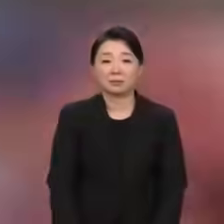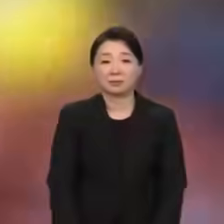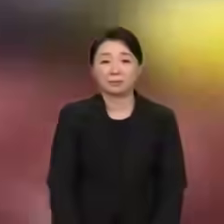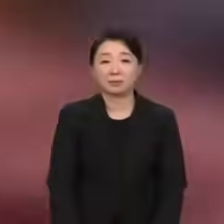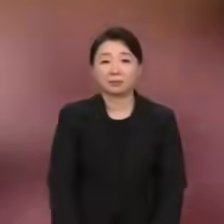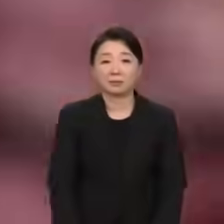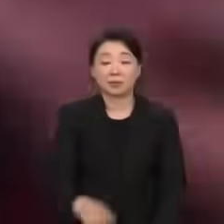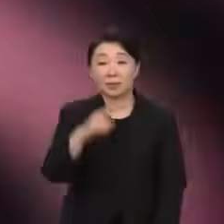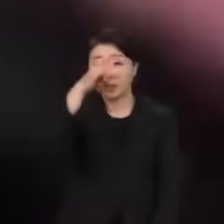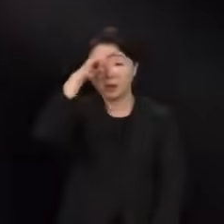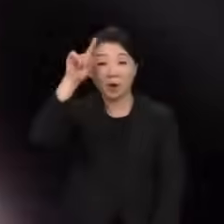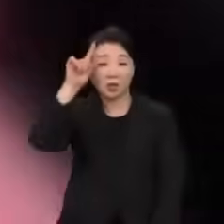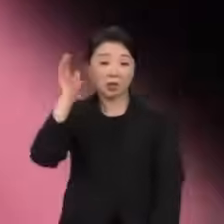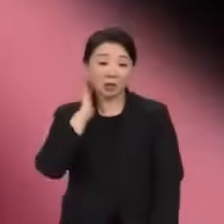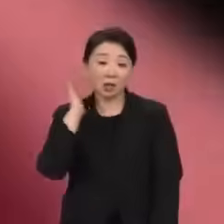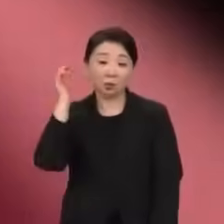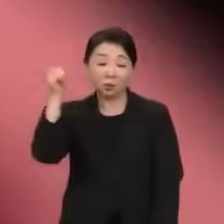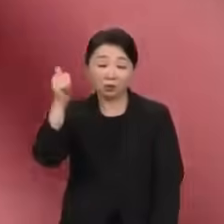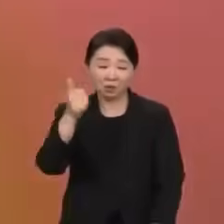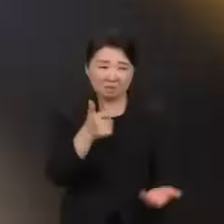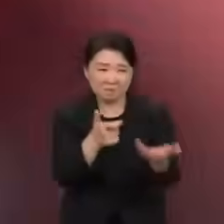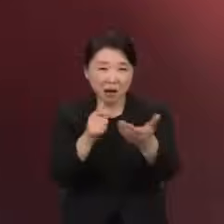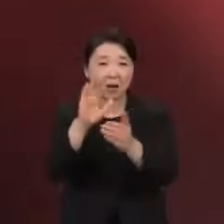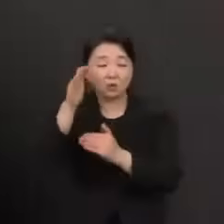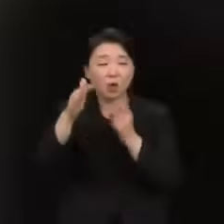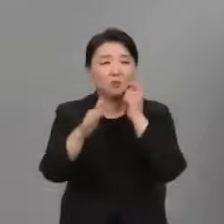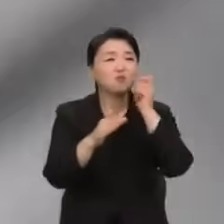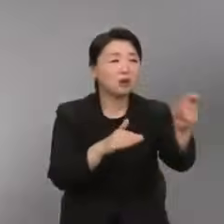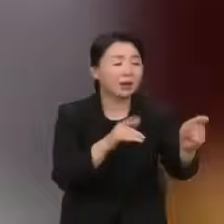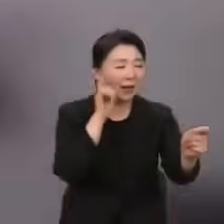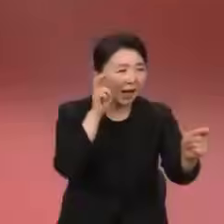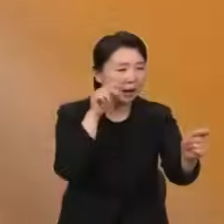시아 통은 테 라이를